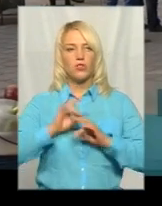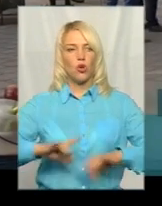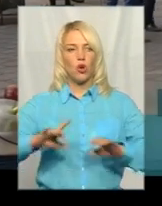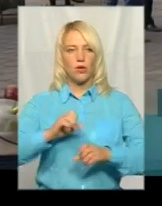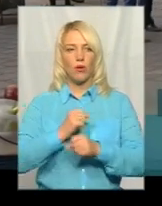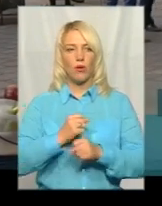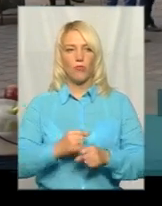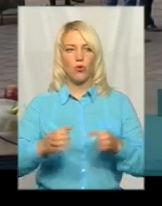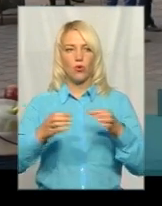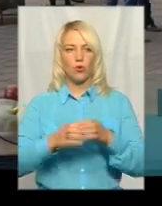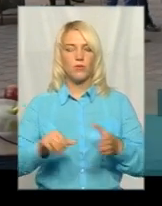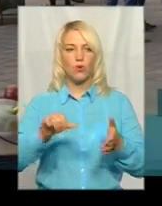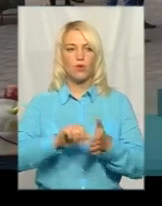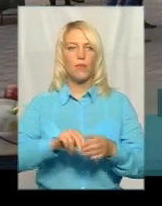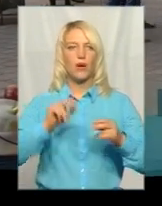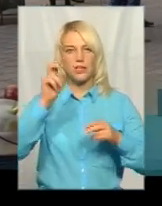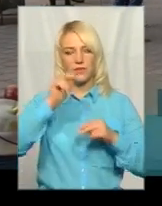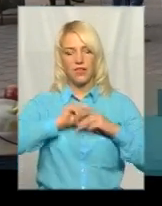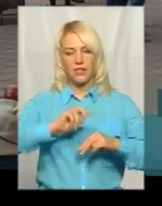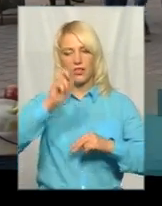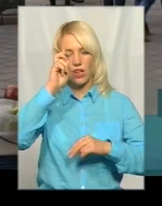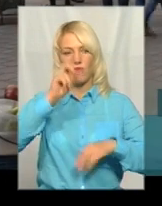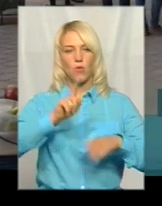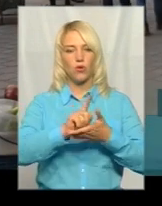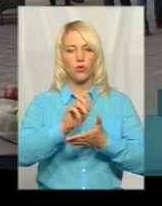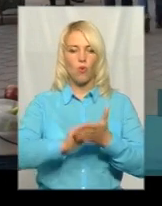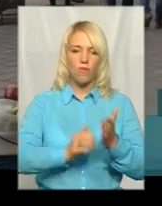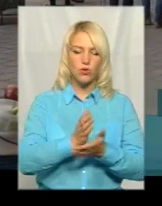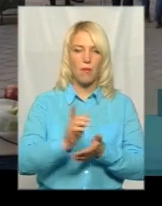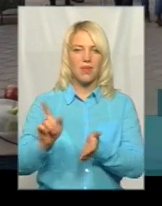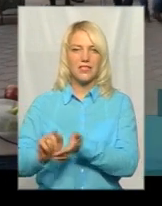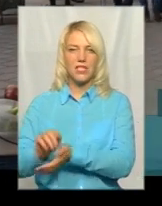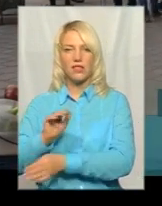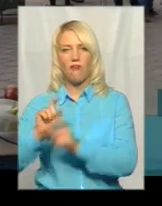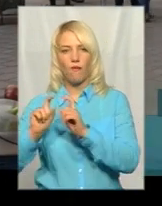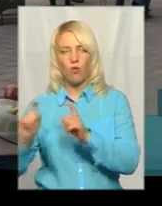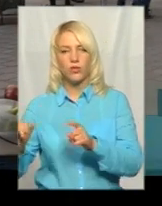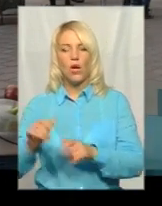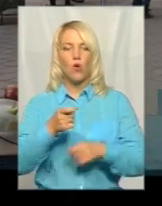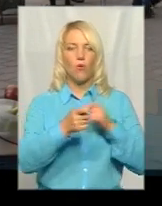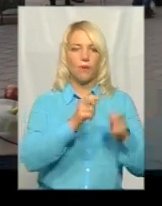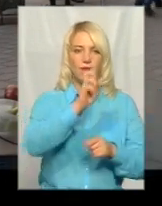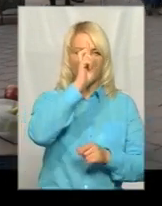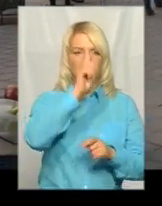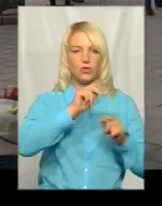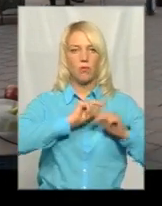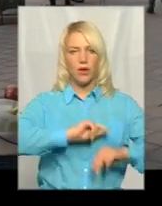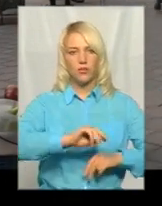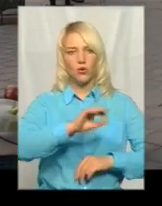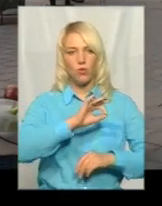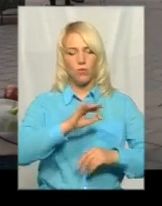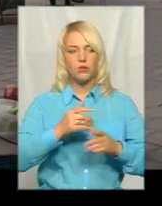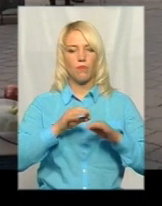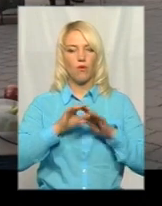участю працівників Державної податкової служби, Пенсійного фонду та управління Держпраці області проводять з 5 вересня. З 5